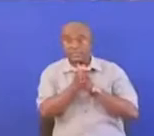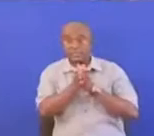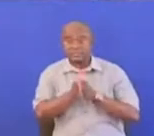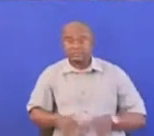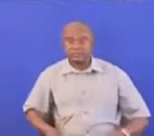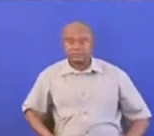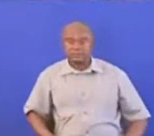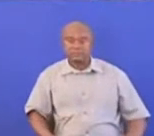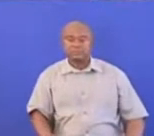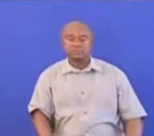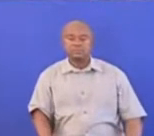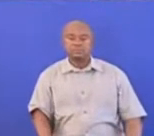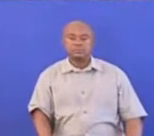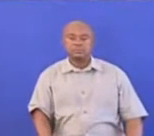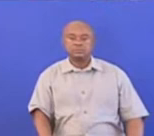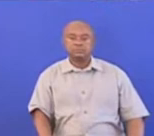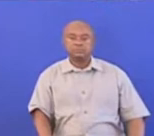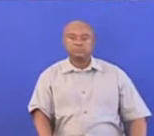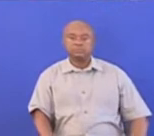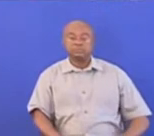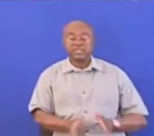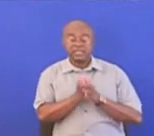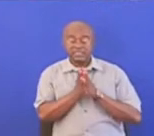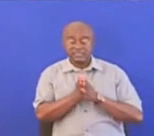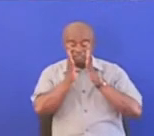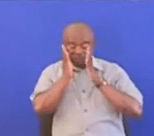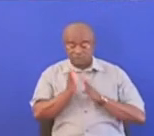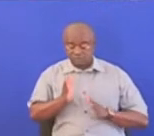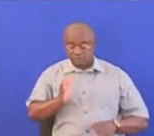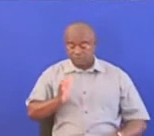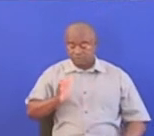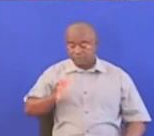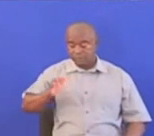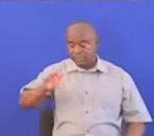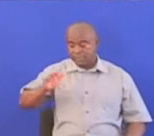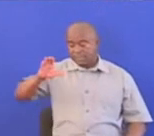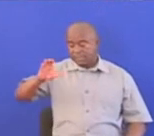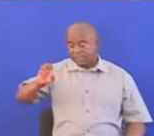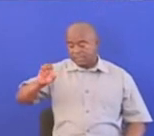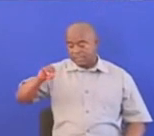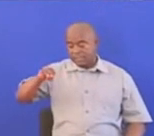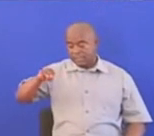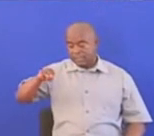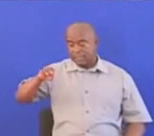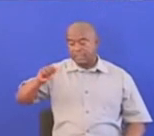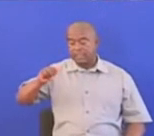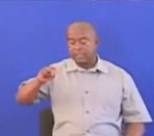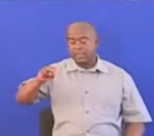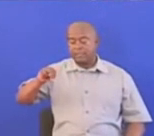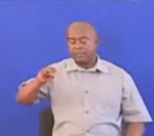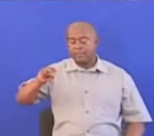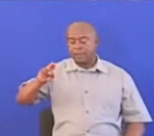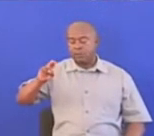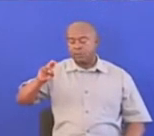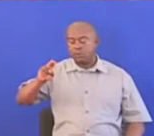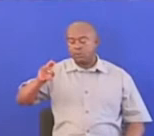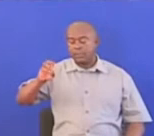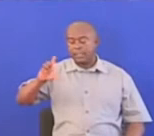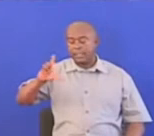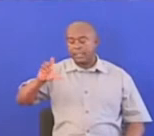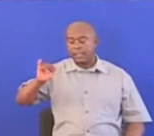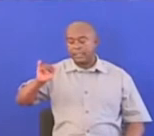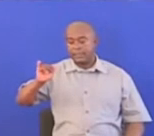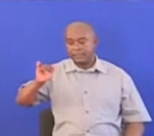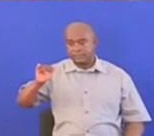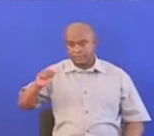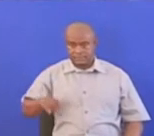Spika. Asante sana Mheshimiwa Emmanuel Peter Cherehani, atafuatiwa na Mheshimiwa Dr. Florence George Samizi, Mheshimiwa